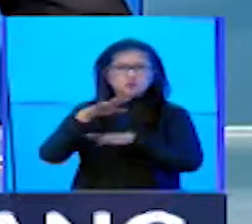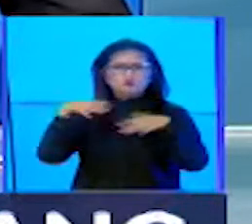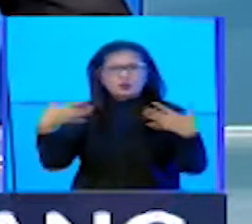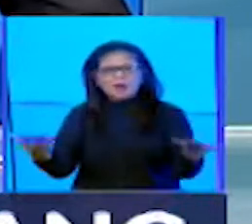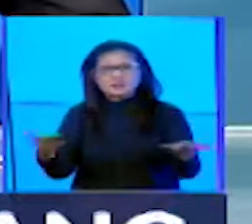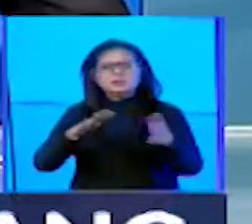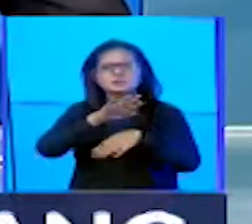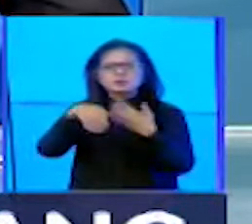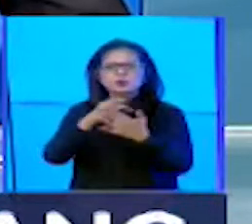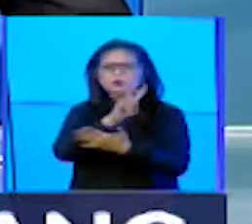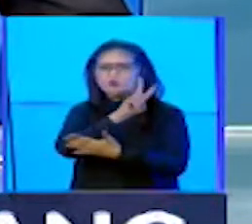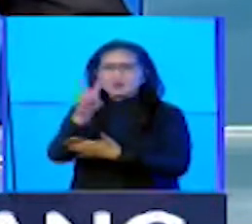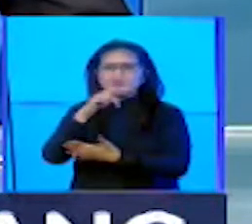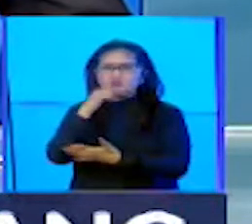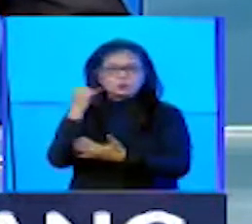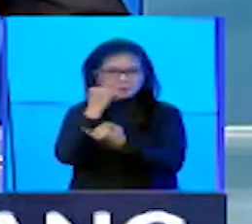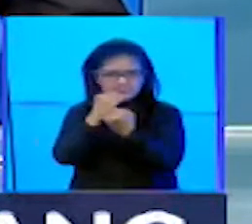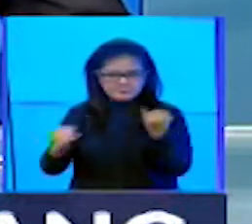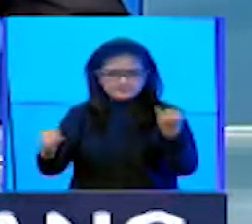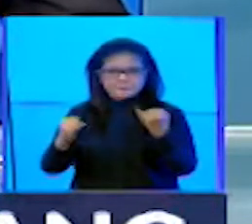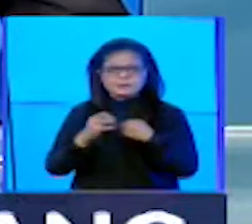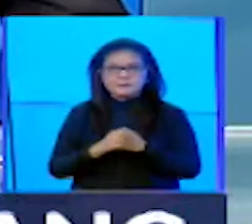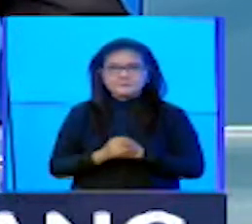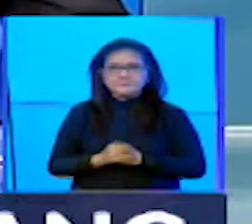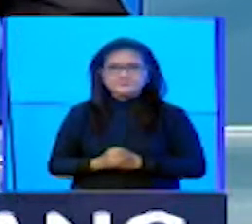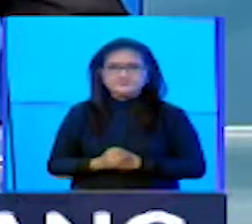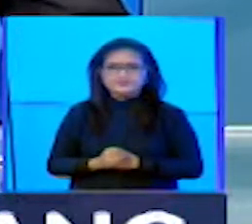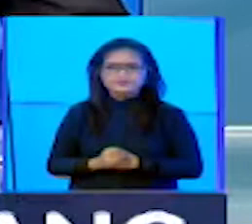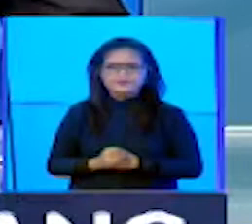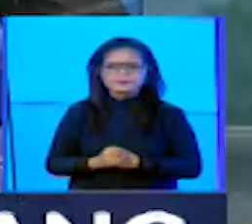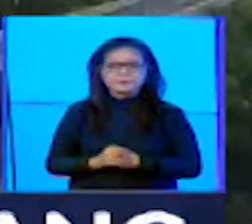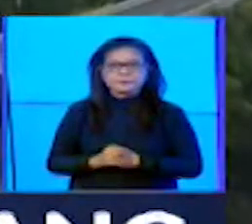DKI dinilai landai selama dua minggu terakhir